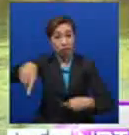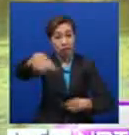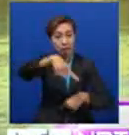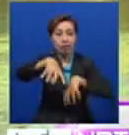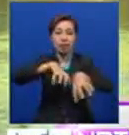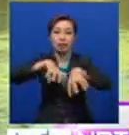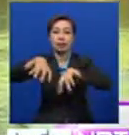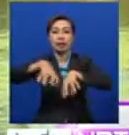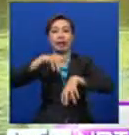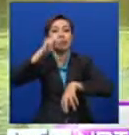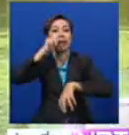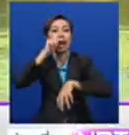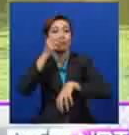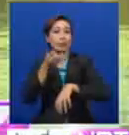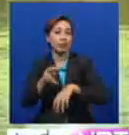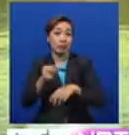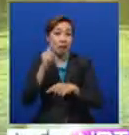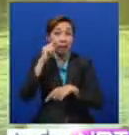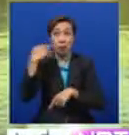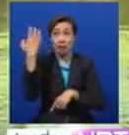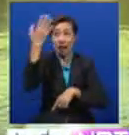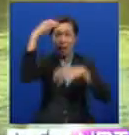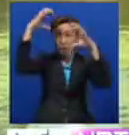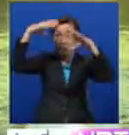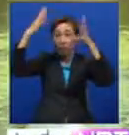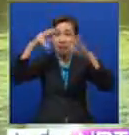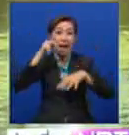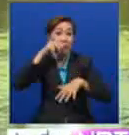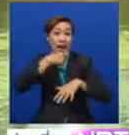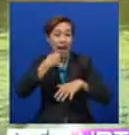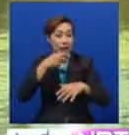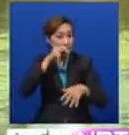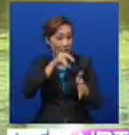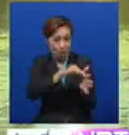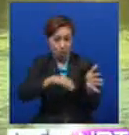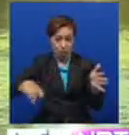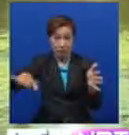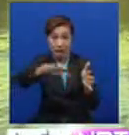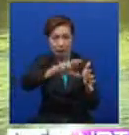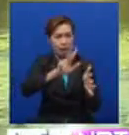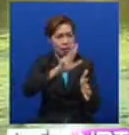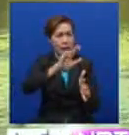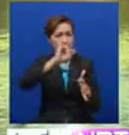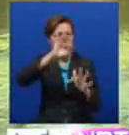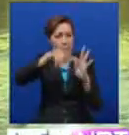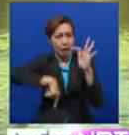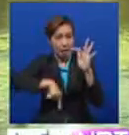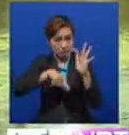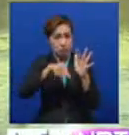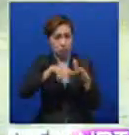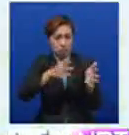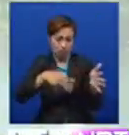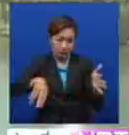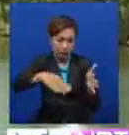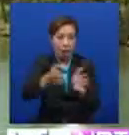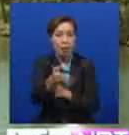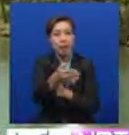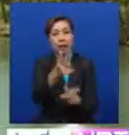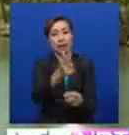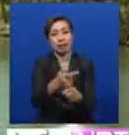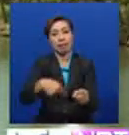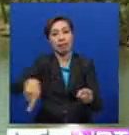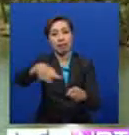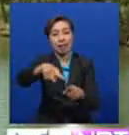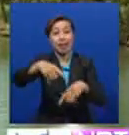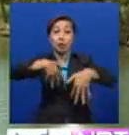ของการบริหารจัดการน้ำเก็บน้ำไว้ใช้ในยามหน้าแล้งและน้ำที่อยู่ในสระเนี่ยประมาณ3ไร่เศษเนี่ยก็สามารถทำรายได้ให้เราโดยการเลี้ยงปลา